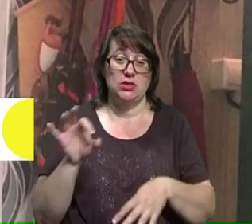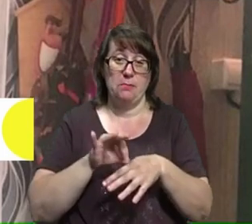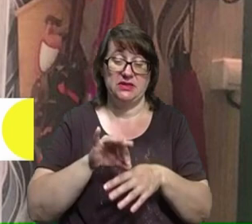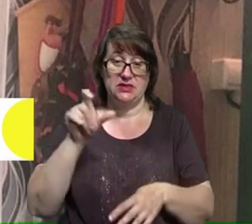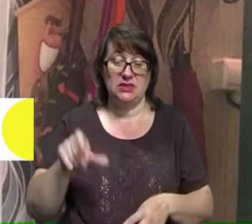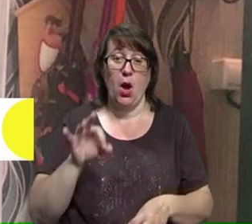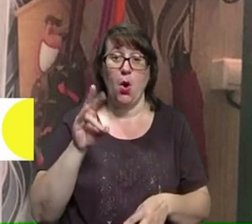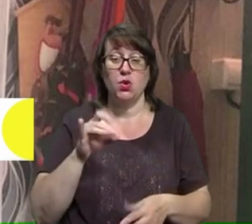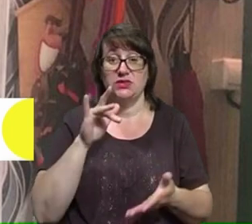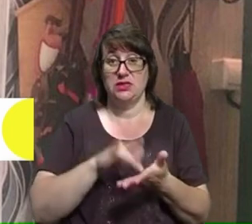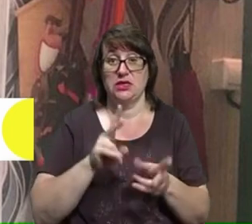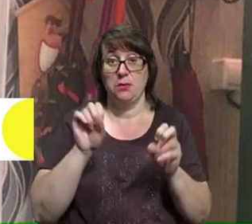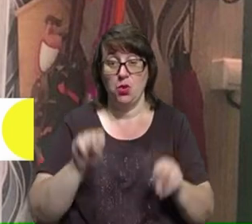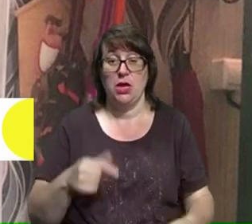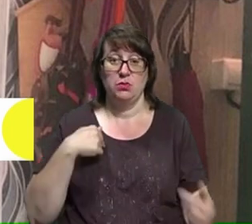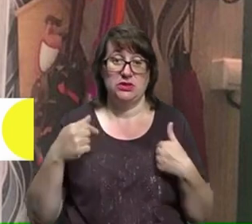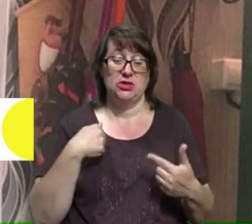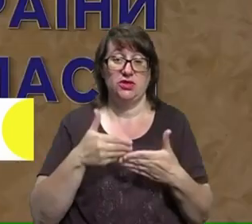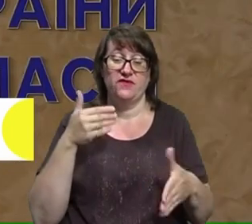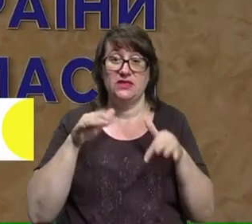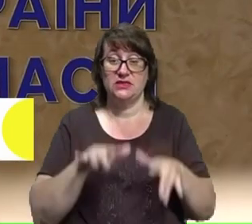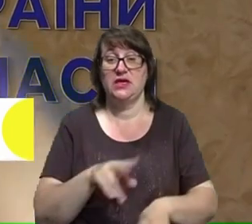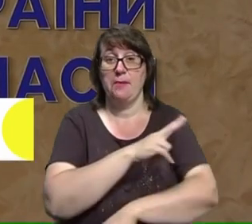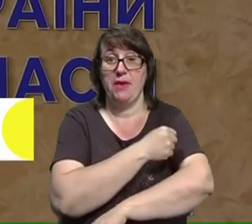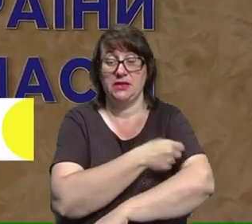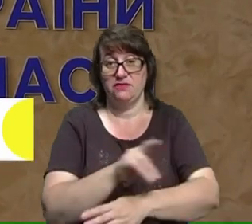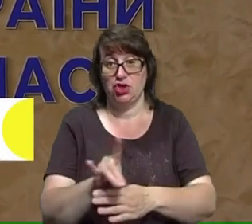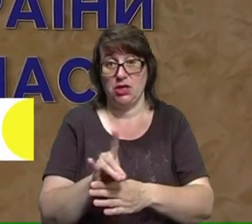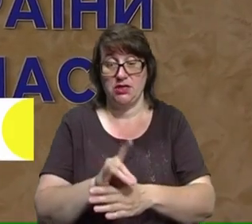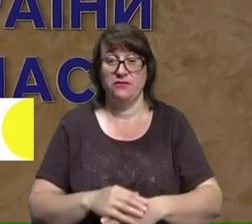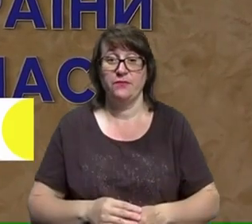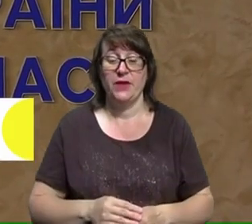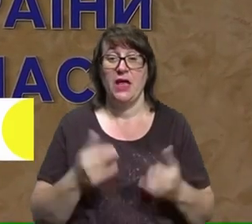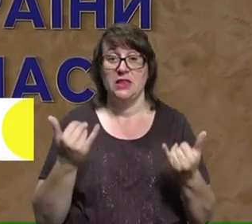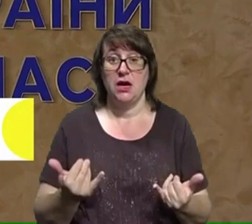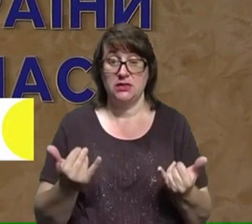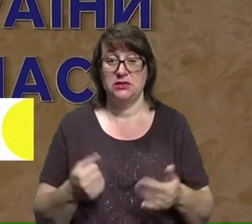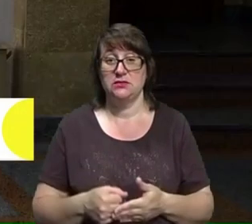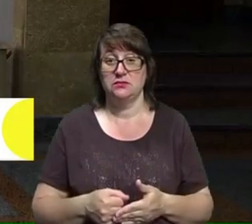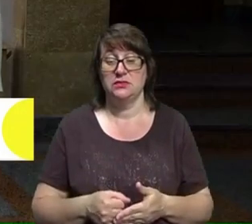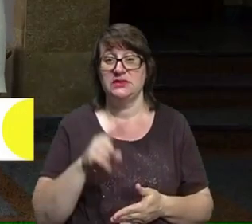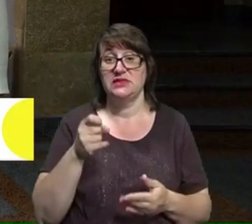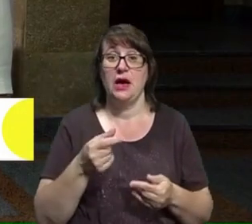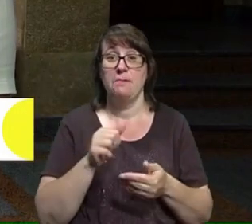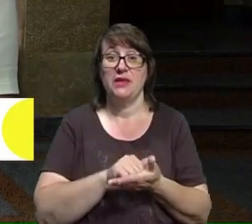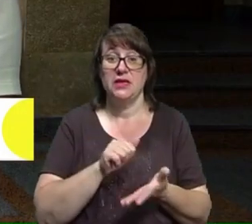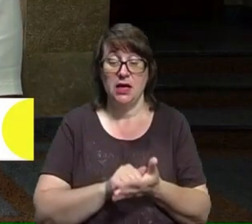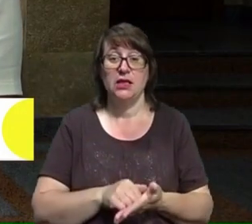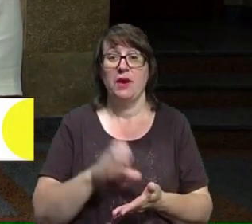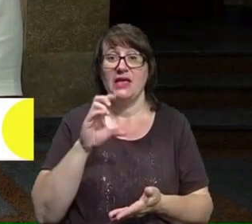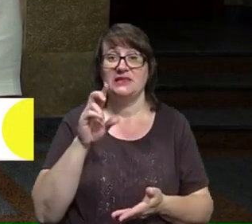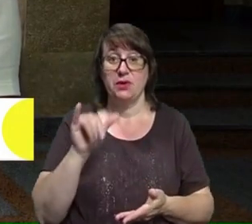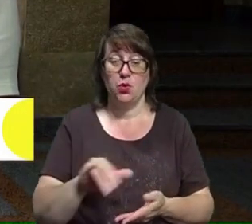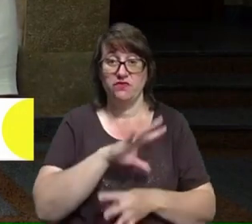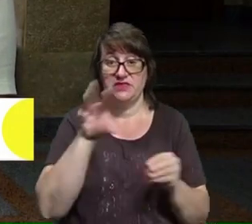могли постраждати від дій медиків-шахраїв. Наразі, за матеріалами Служби безпеки України, усім чотирьом